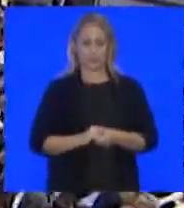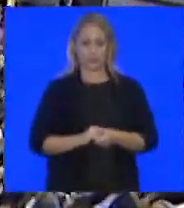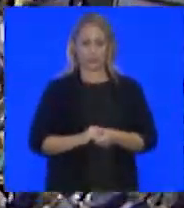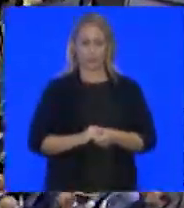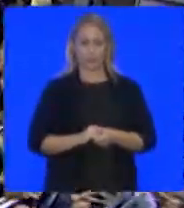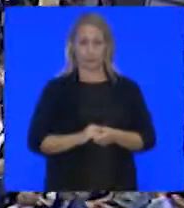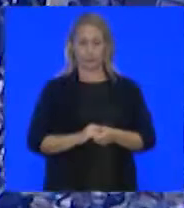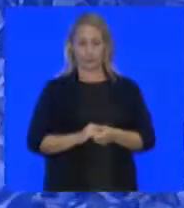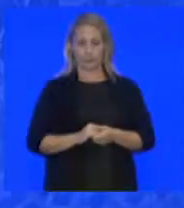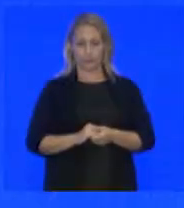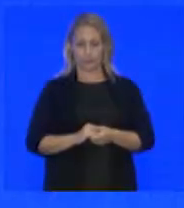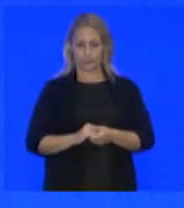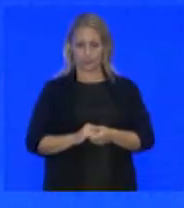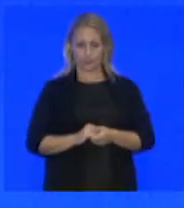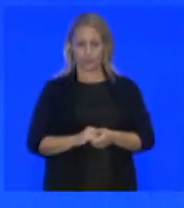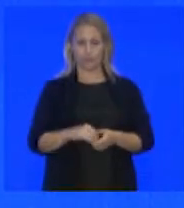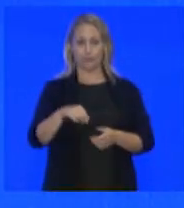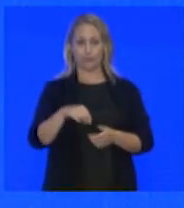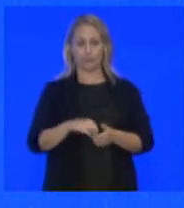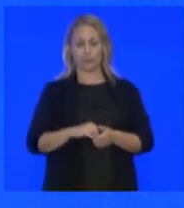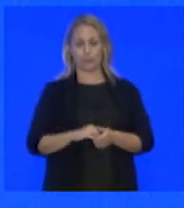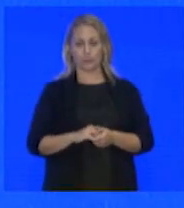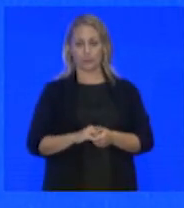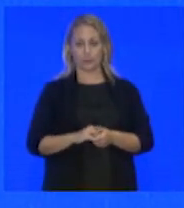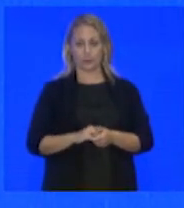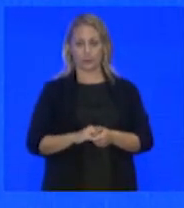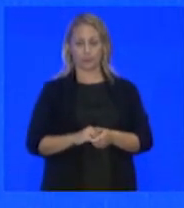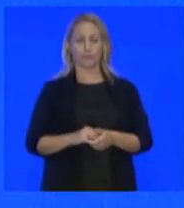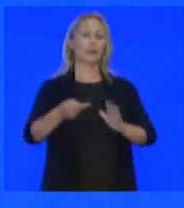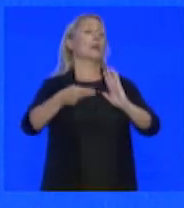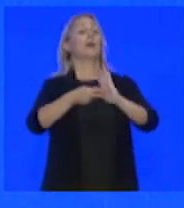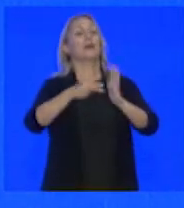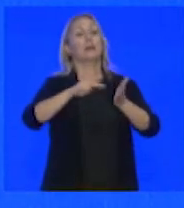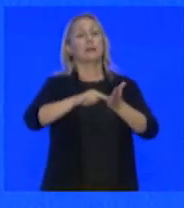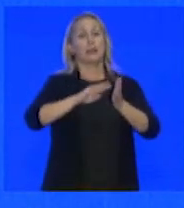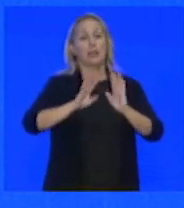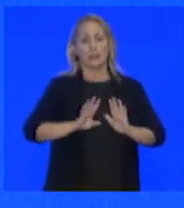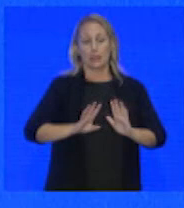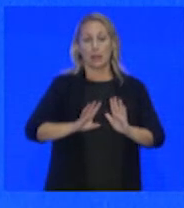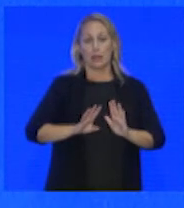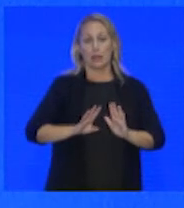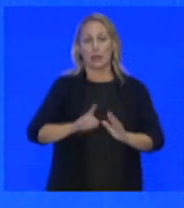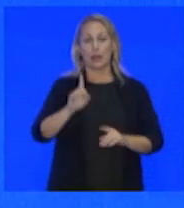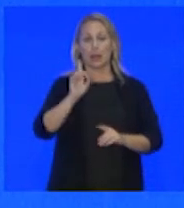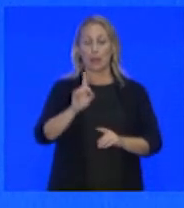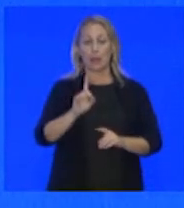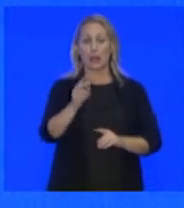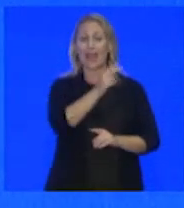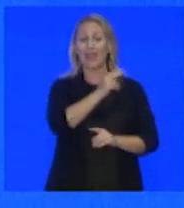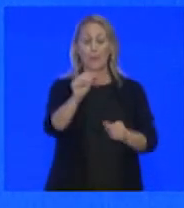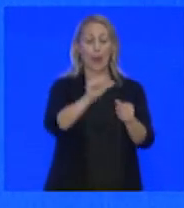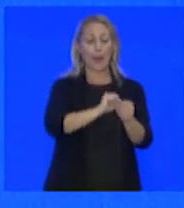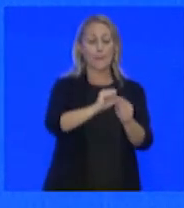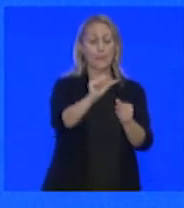Μέχρι το τέλος του 2020 θα έχουν μειωθεί κατά μία μονάδα περίπου. Προσέξτε όμως. Μόνο για τους